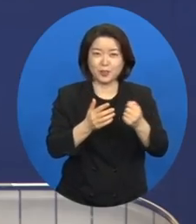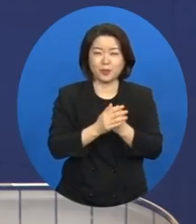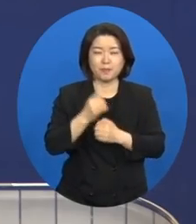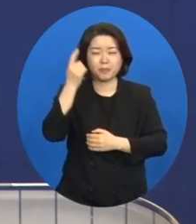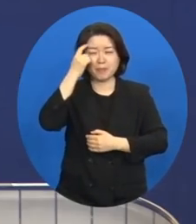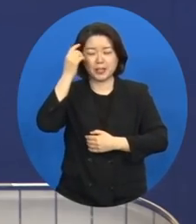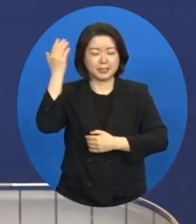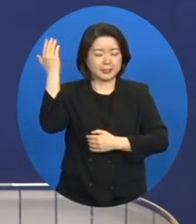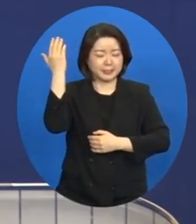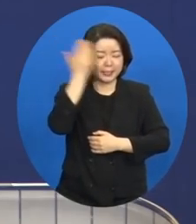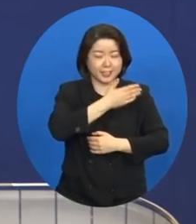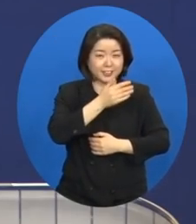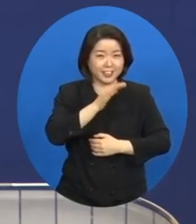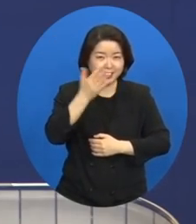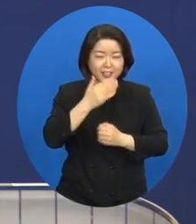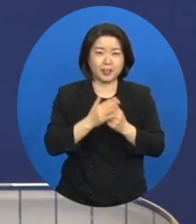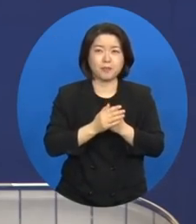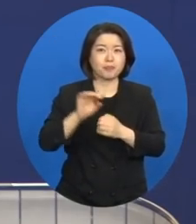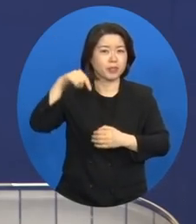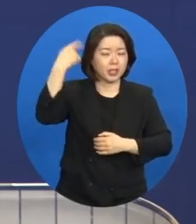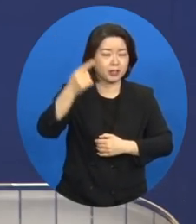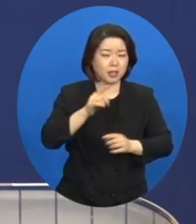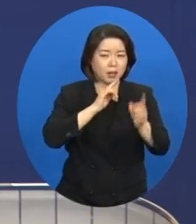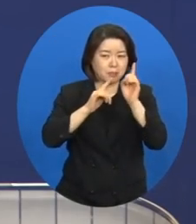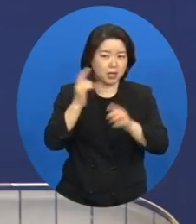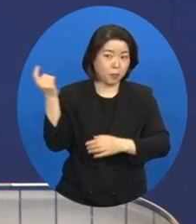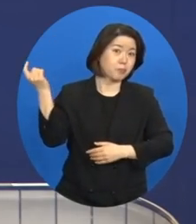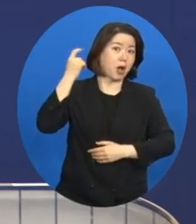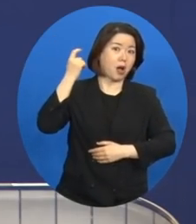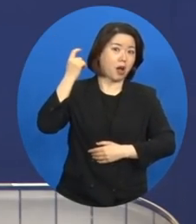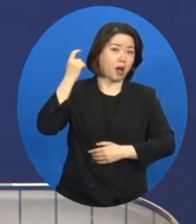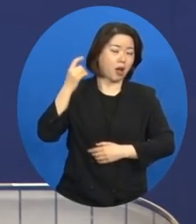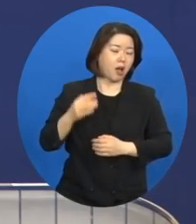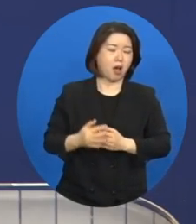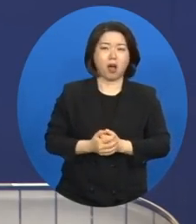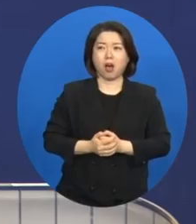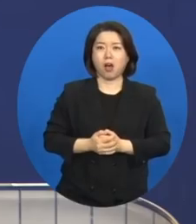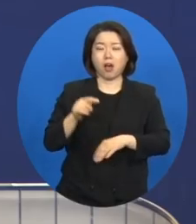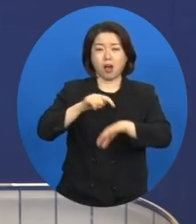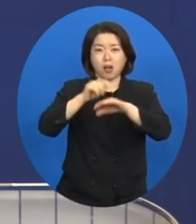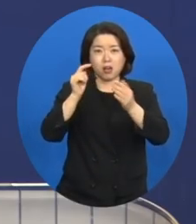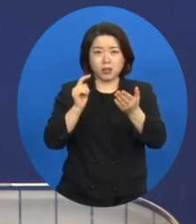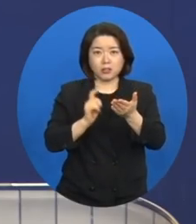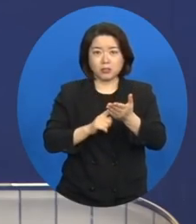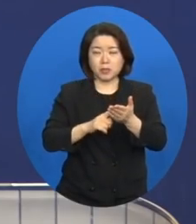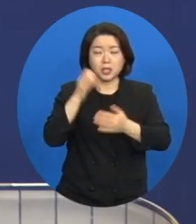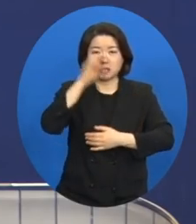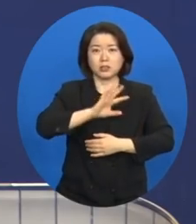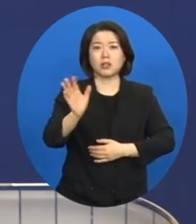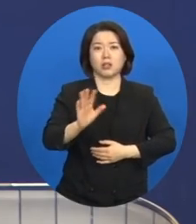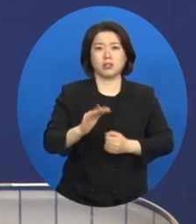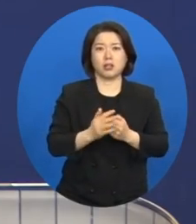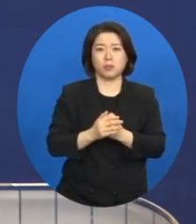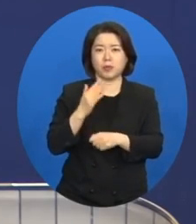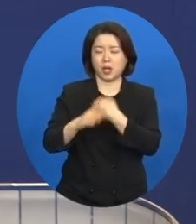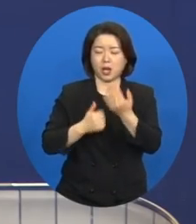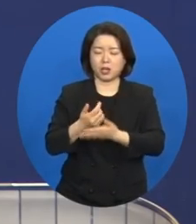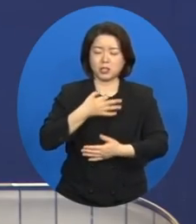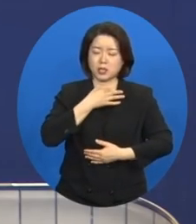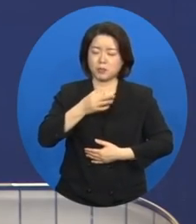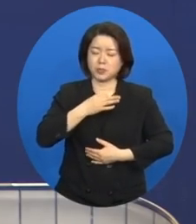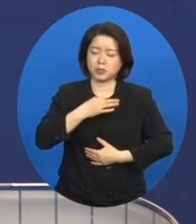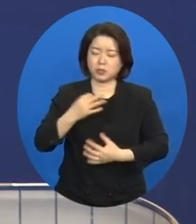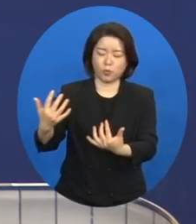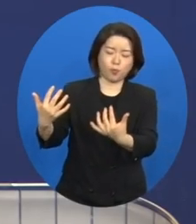싹 지워주시고 그 다음에 말씀이 딱 들려졌던 거예요. 근데 그 마음이요, 그냥 그 말씀이 그냥 들어온 게 아니라 하나님의 음성으로